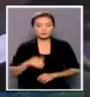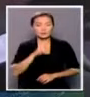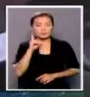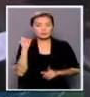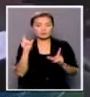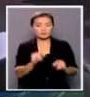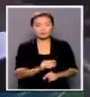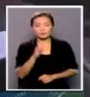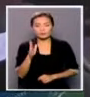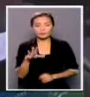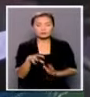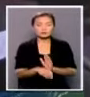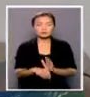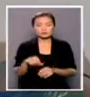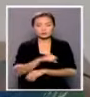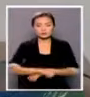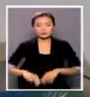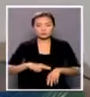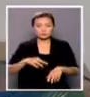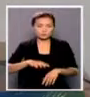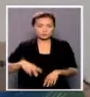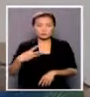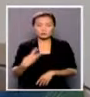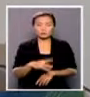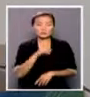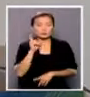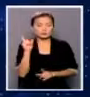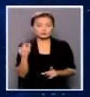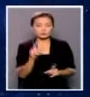қатарына шақыртылды. Соның ішінде шекара қызметіне облыстан 30 өрен